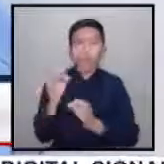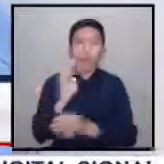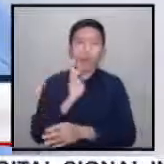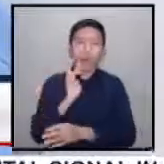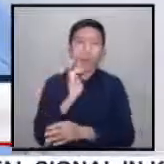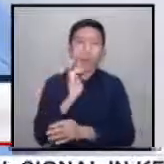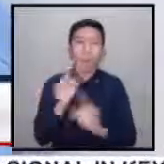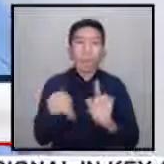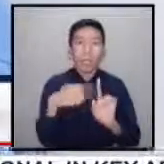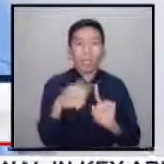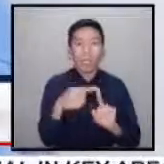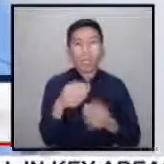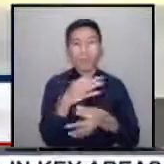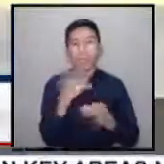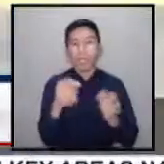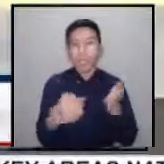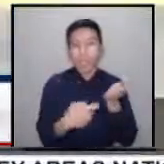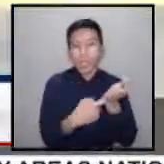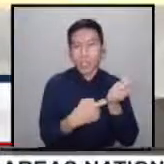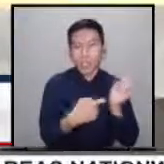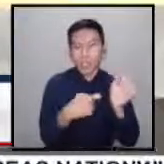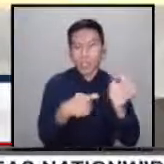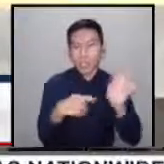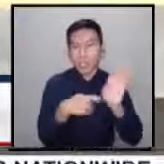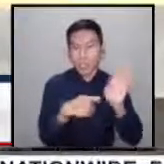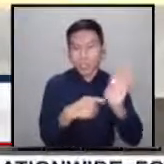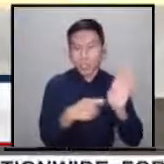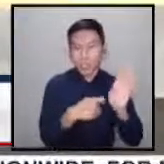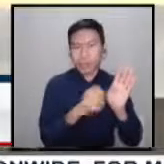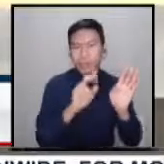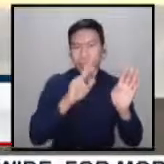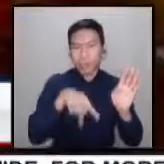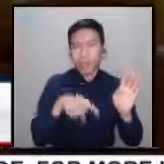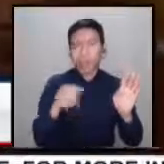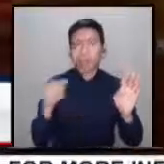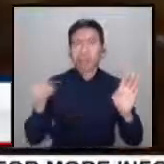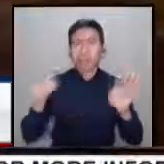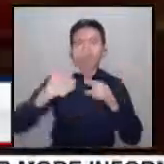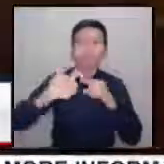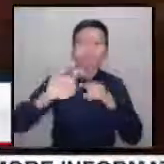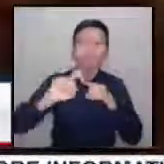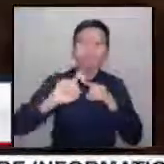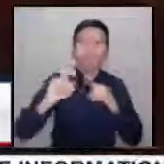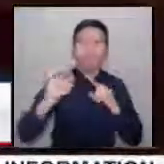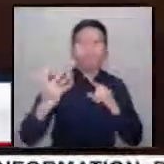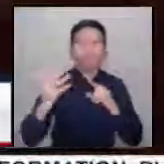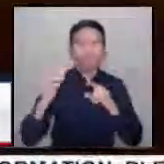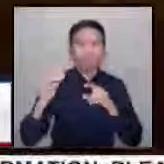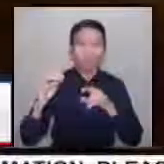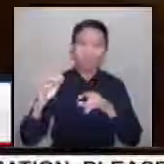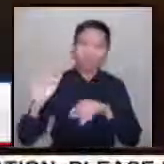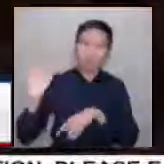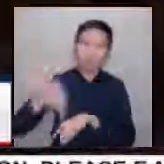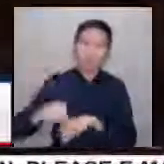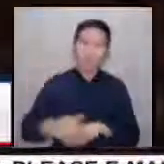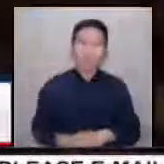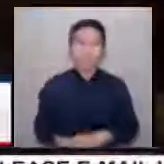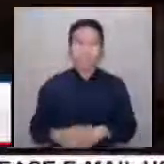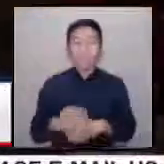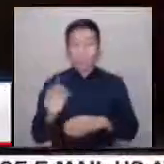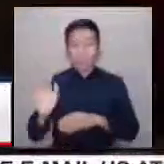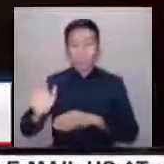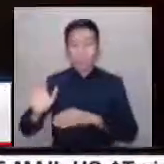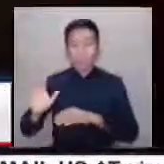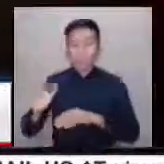supply ng kuryente at tubig sa mga apektadong lugar. Binigyang diin ni Trajeras na sa simula pa lang ng emergency response operation ay agad